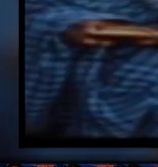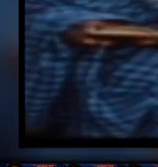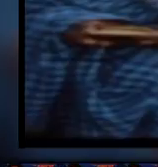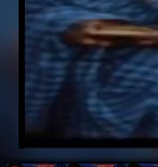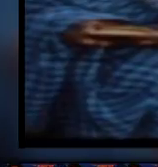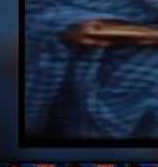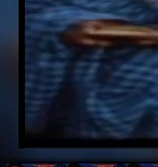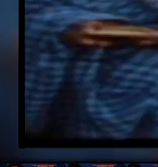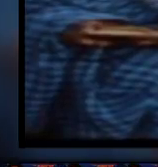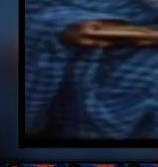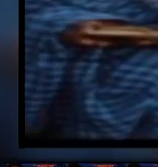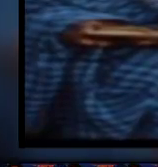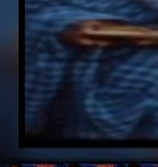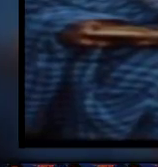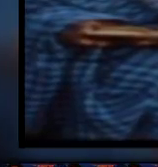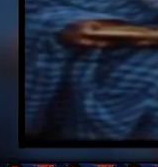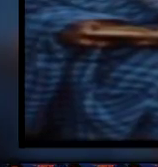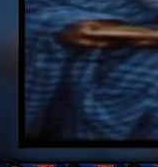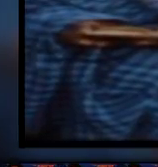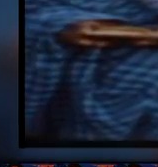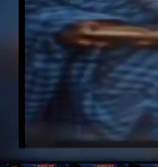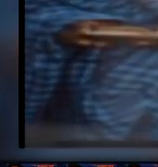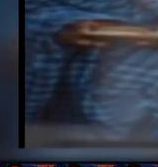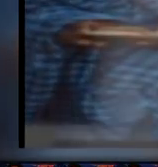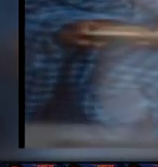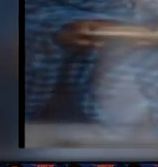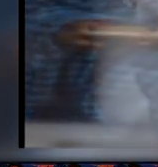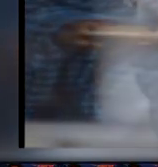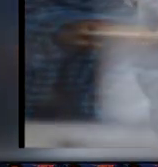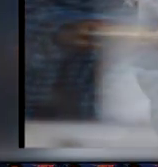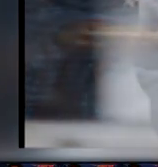ቆርጫለው እኔ ከጌታ ልለይ